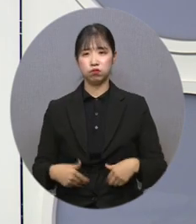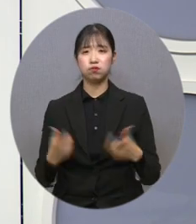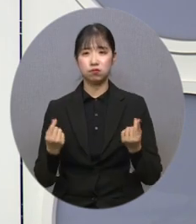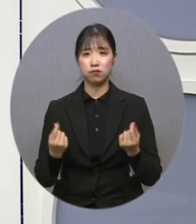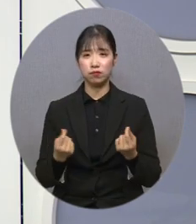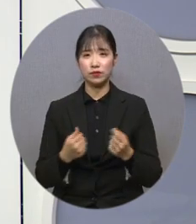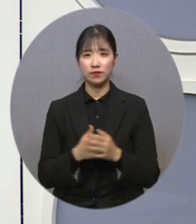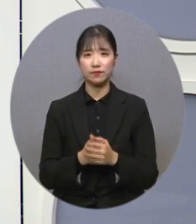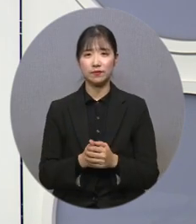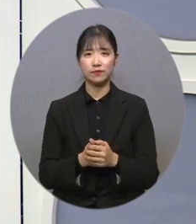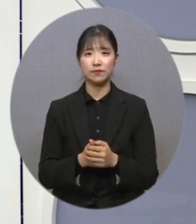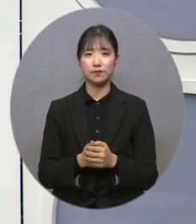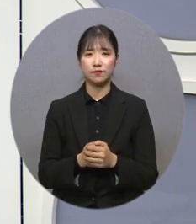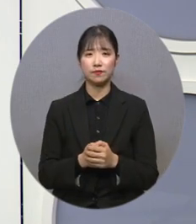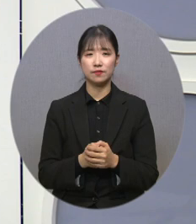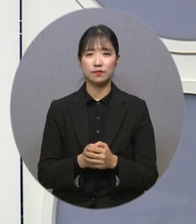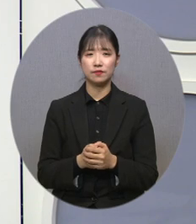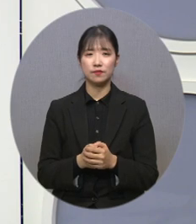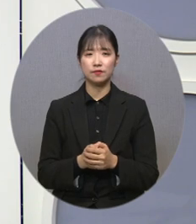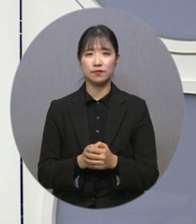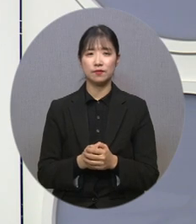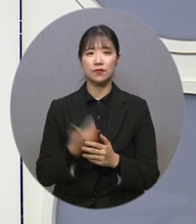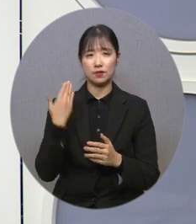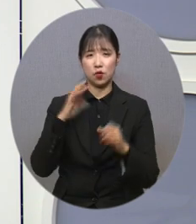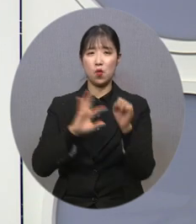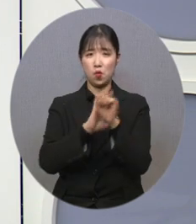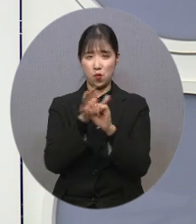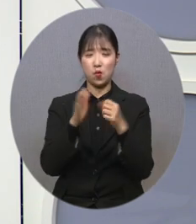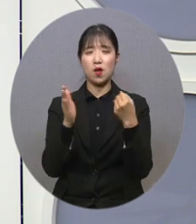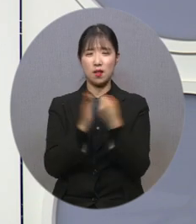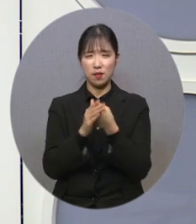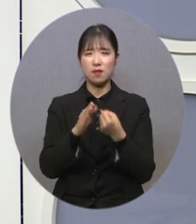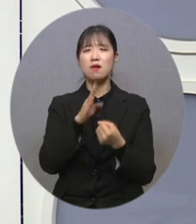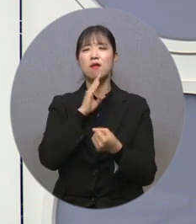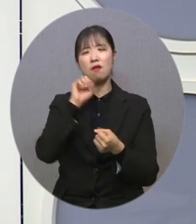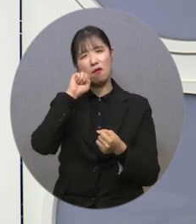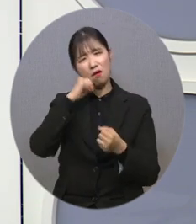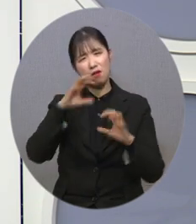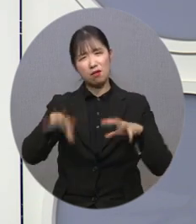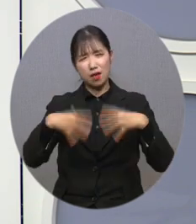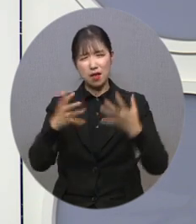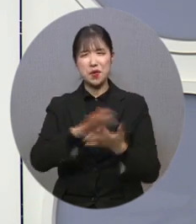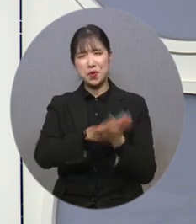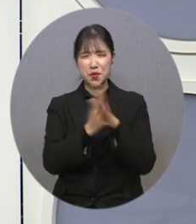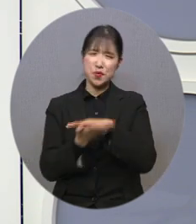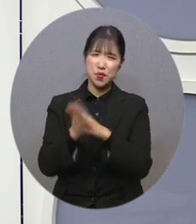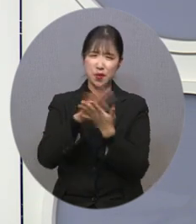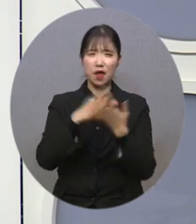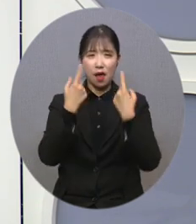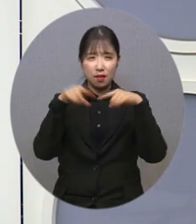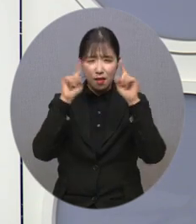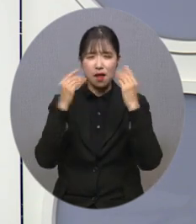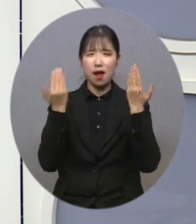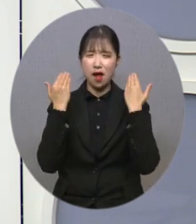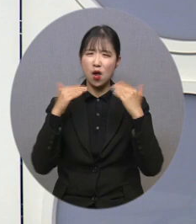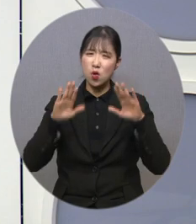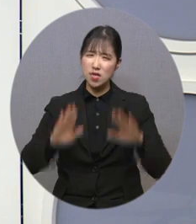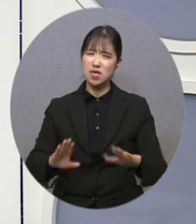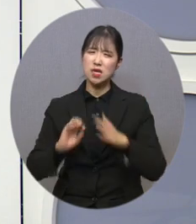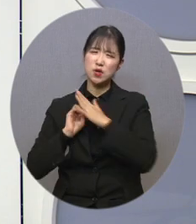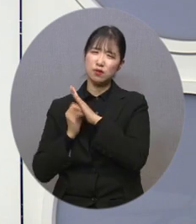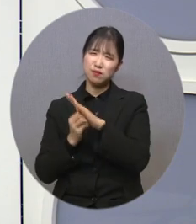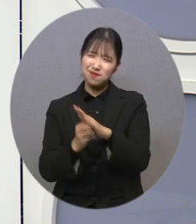다 필요한 거라고 생각돼서 요즘 코로나 때문에 어렵고 세상이 급변하면서 대학이 지금